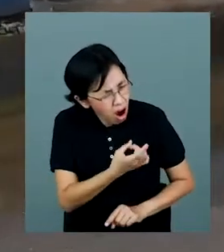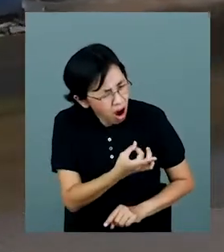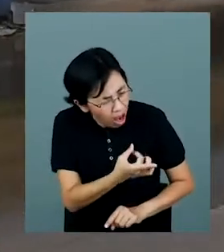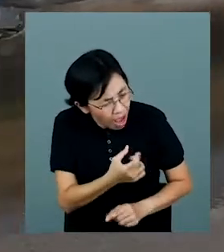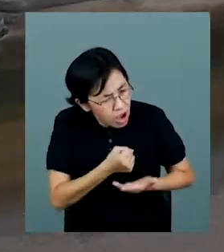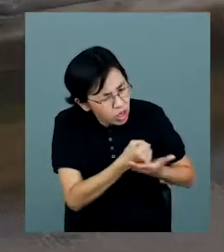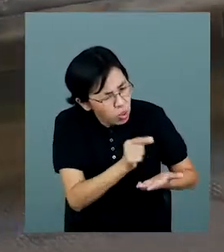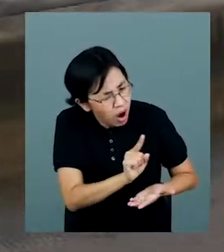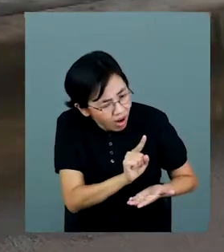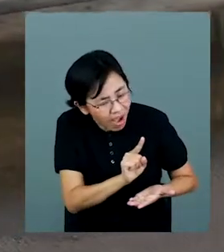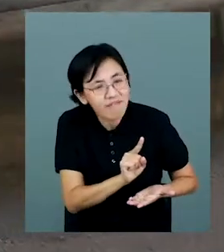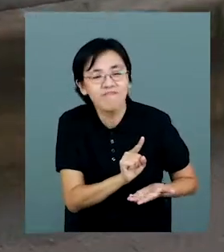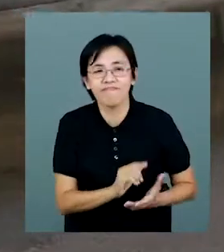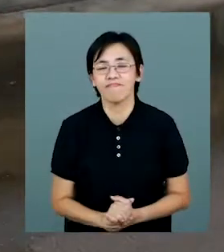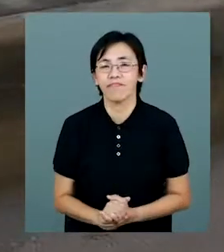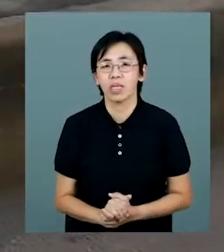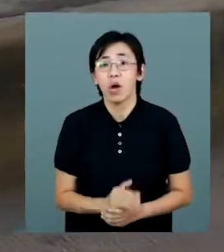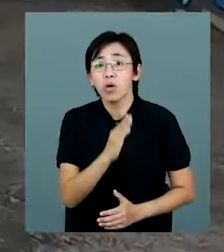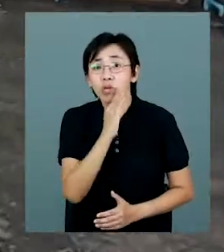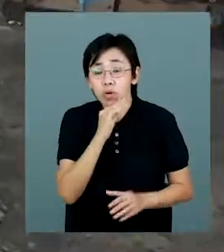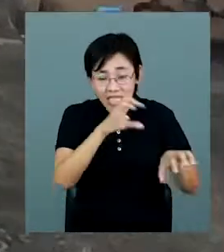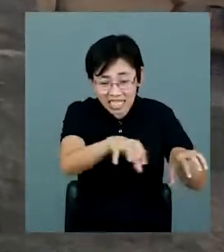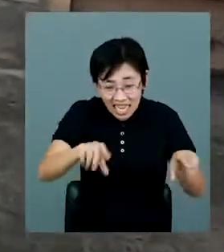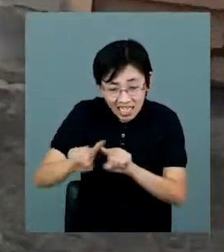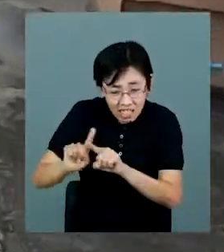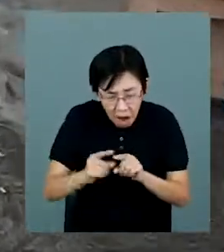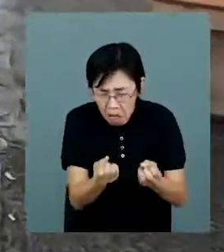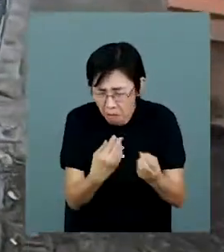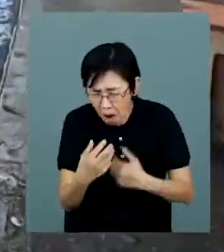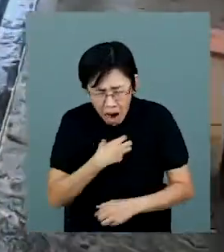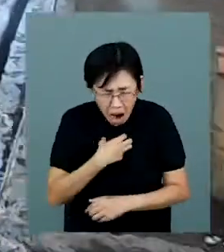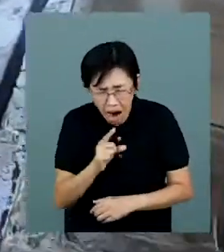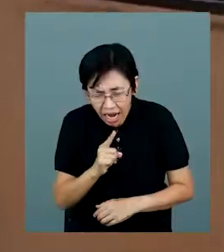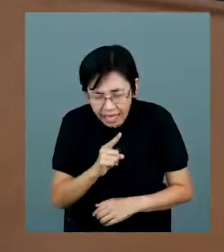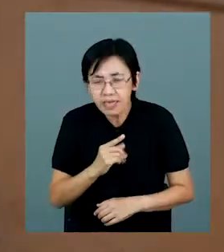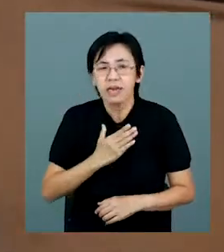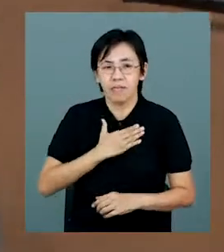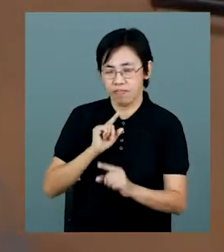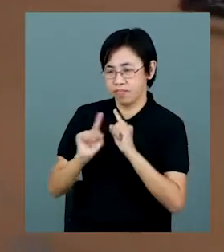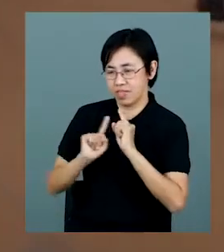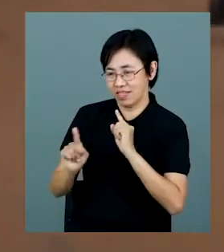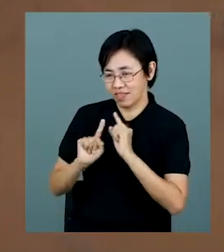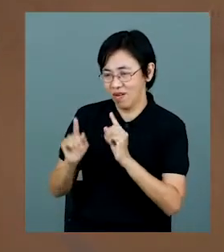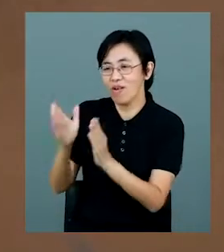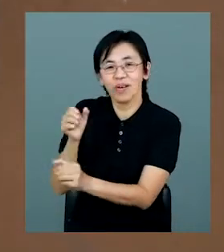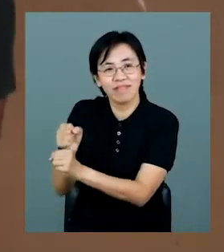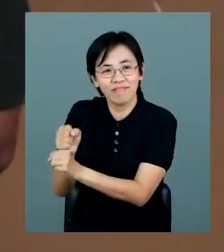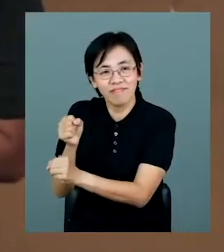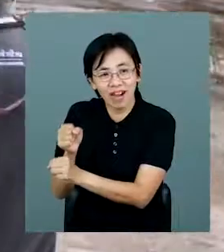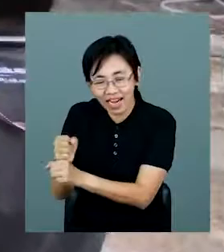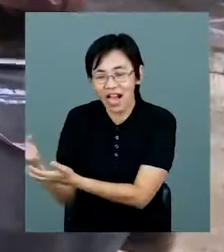ามีความต้องการจากช่วยเหลือจากพวกเขาหรือเปล่าครับผมแล้วก็ถ้าเกิดเขามีความต้องการที่จะช่วยเหลือ